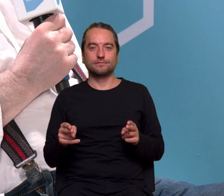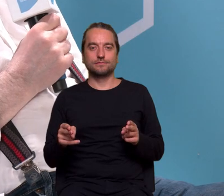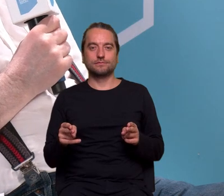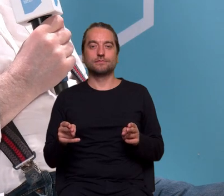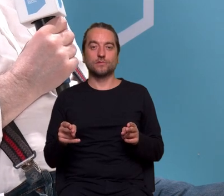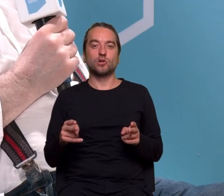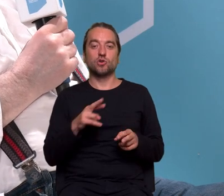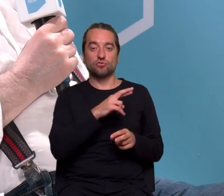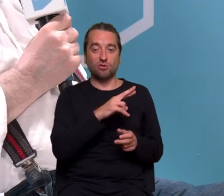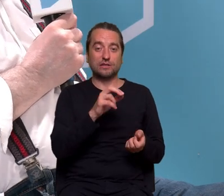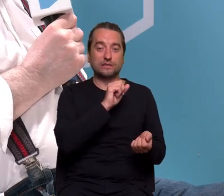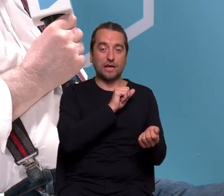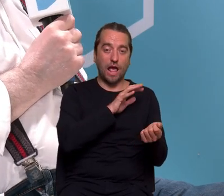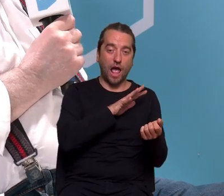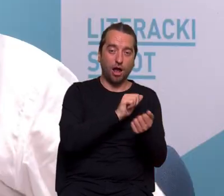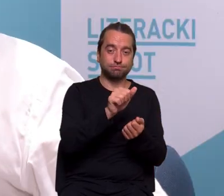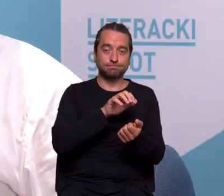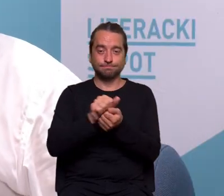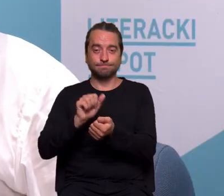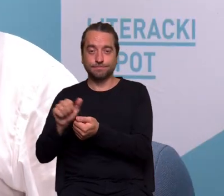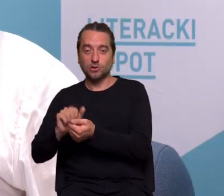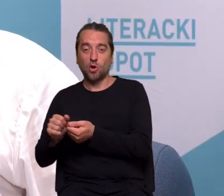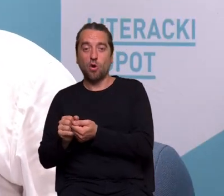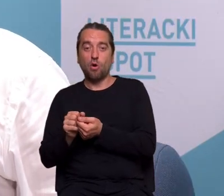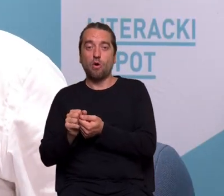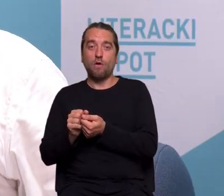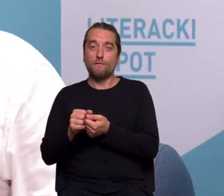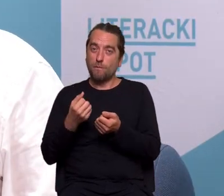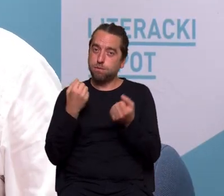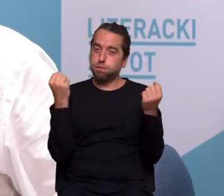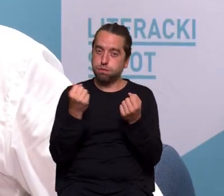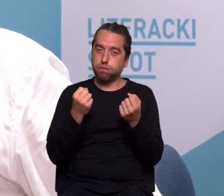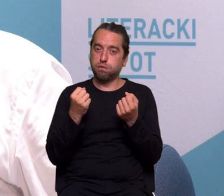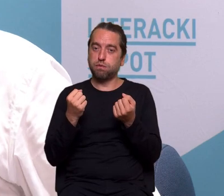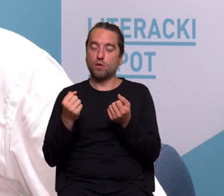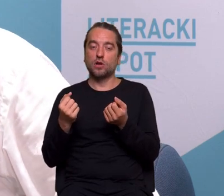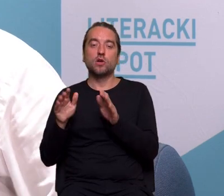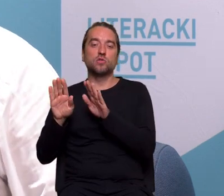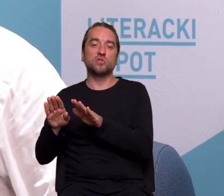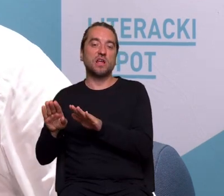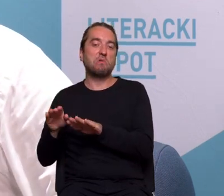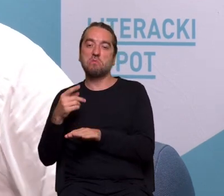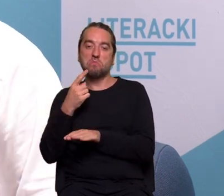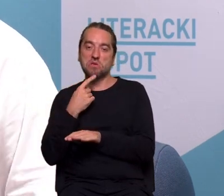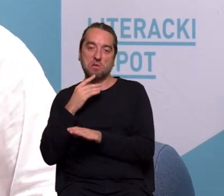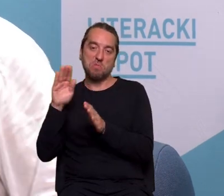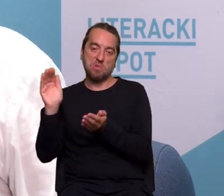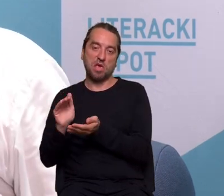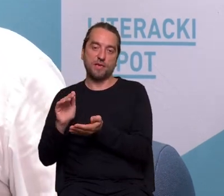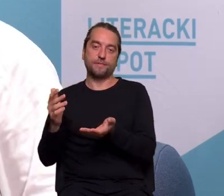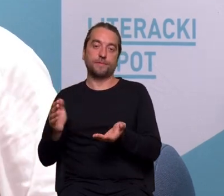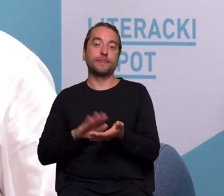rzeź rzeczy była chyba potężniejsza niż przetrwanie ich. Jeśli chodzi na przykład o właśnie